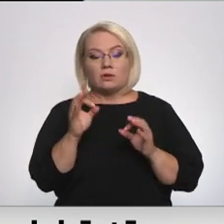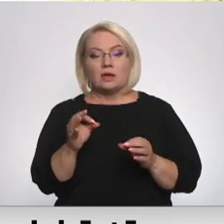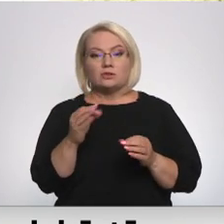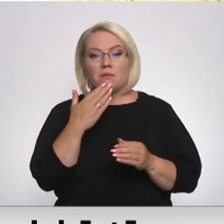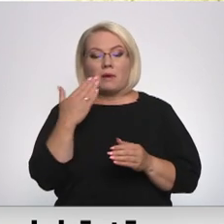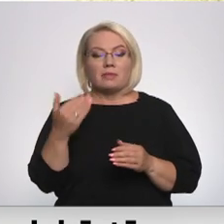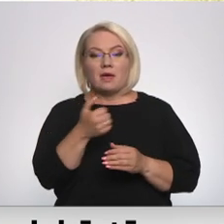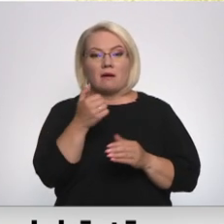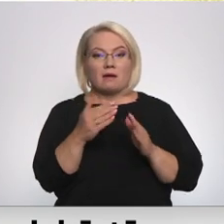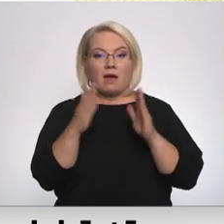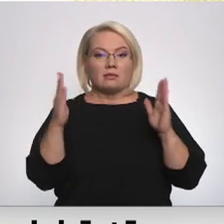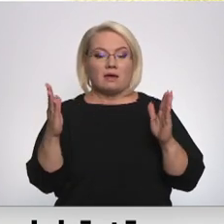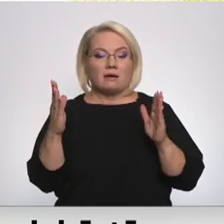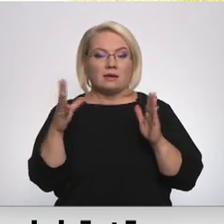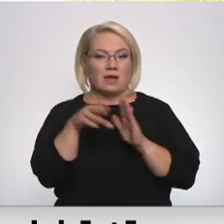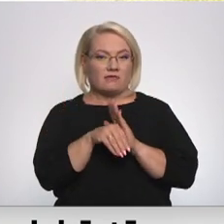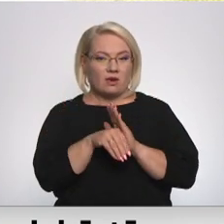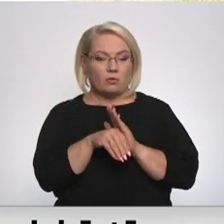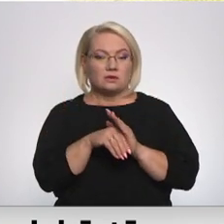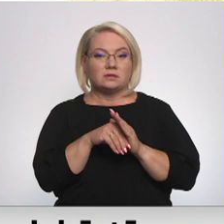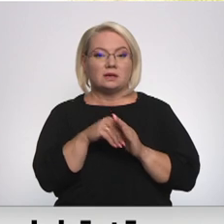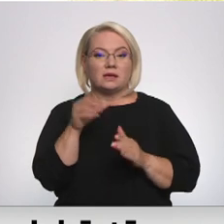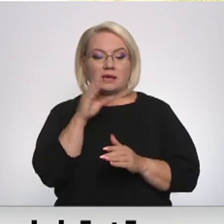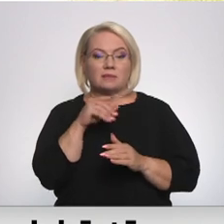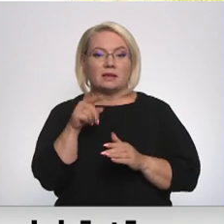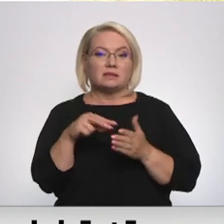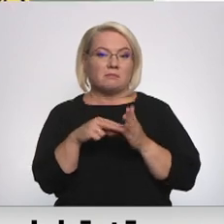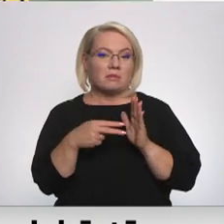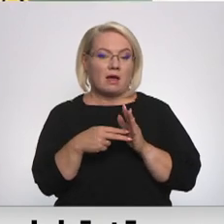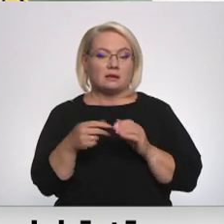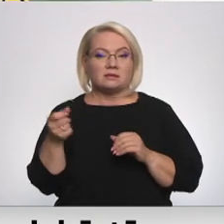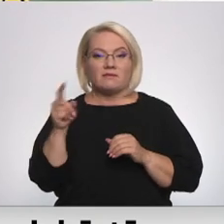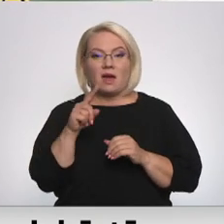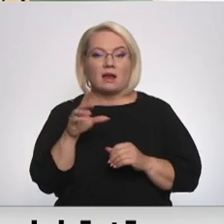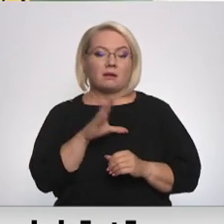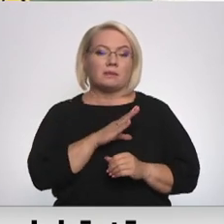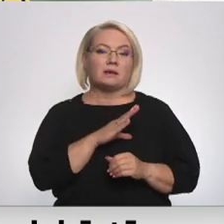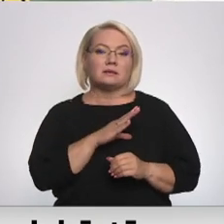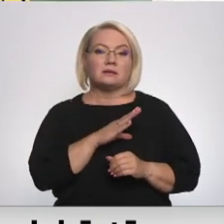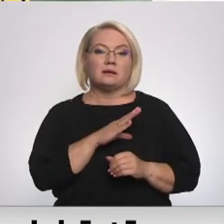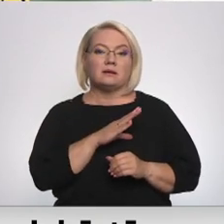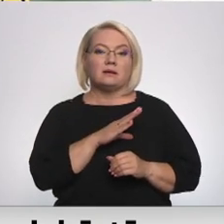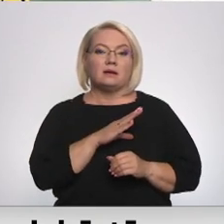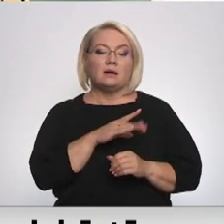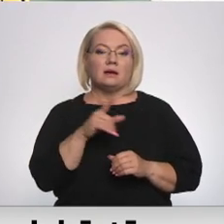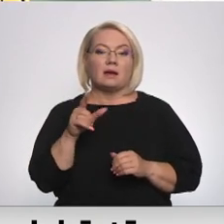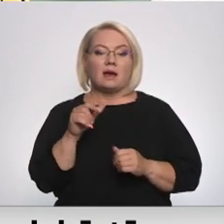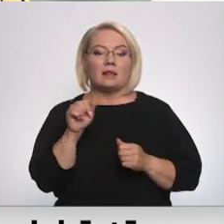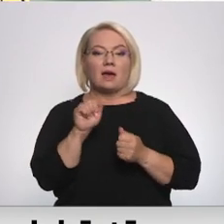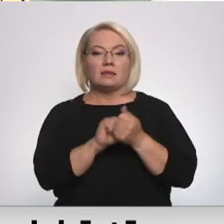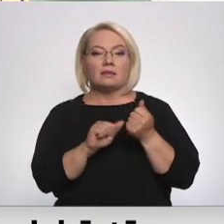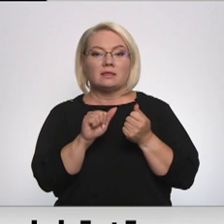gada ietvaros. Un iespējams, ka tas plāns vairāk ir bijis tā kā zaļināt